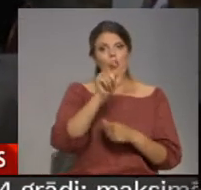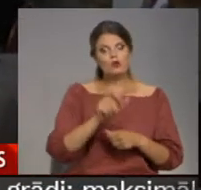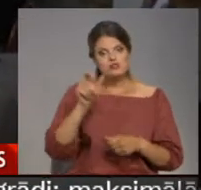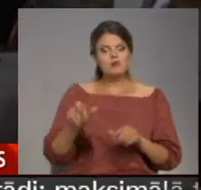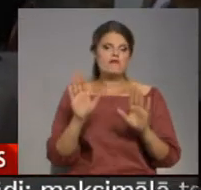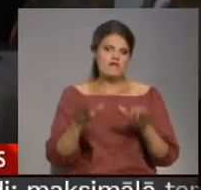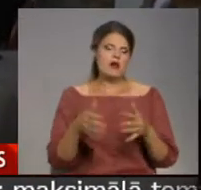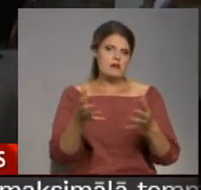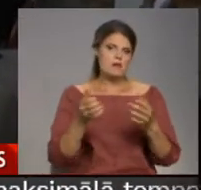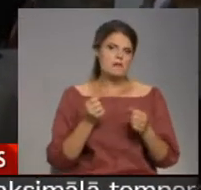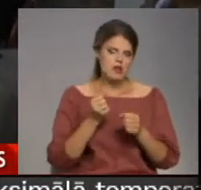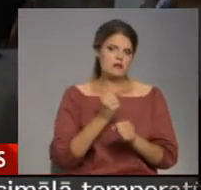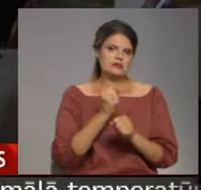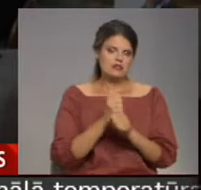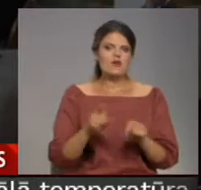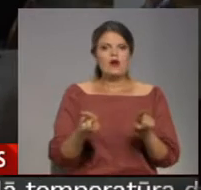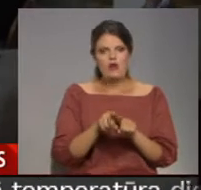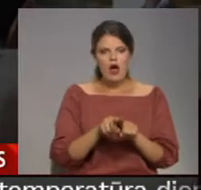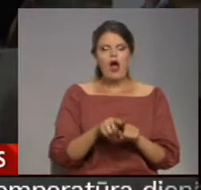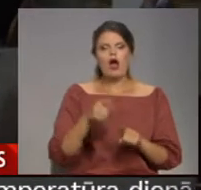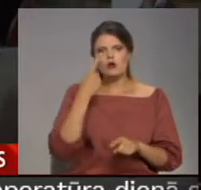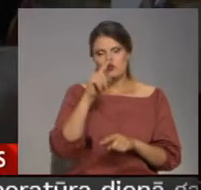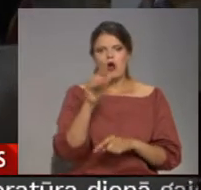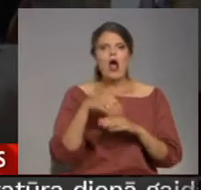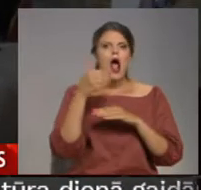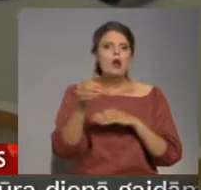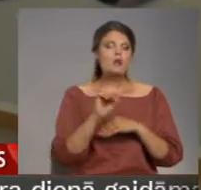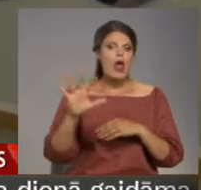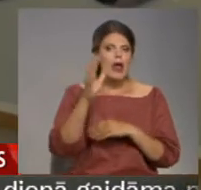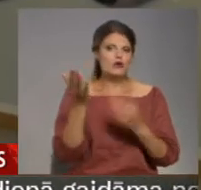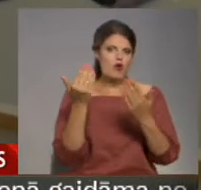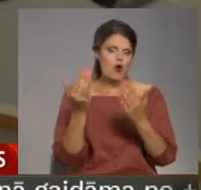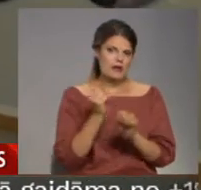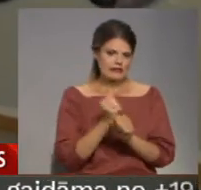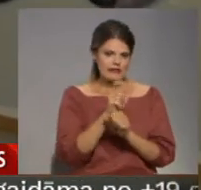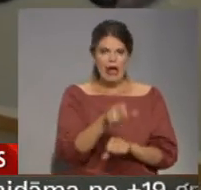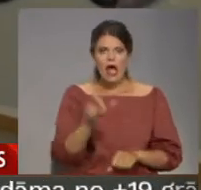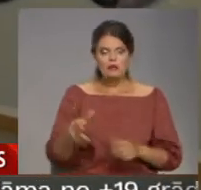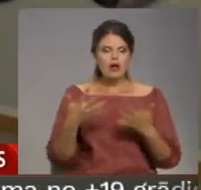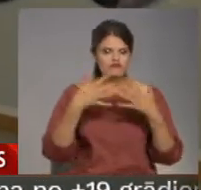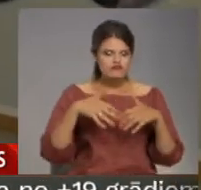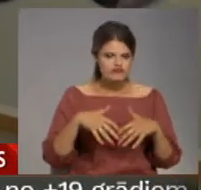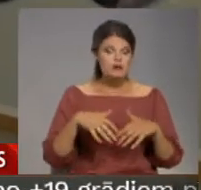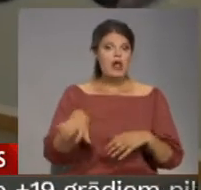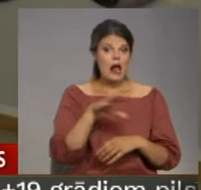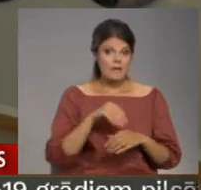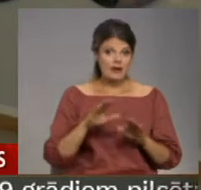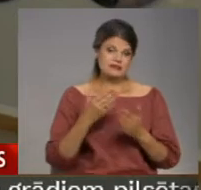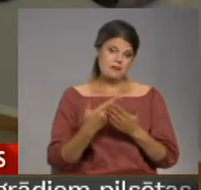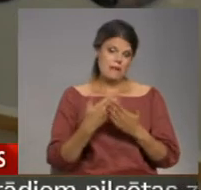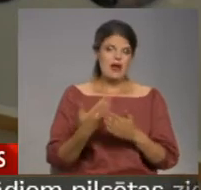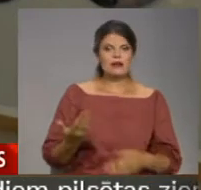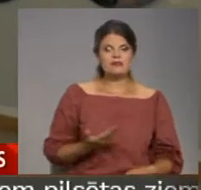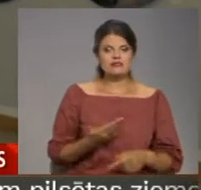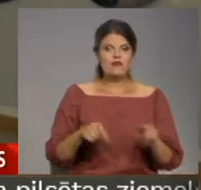līdzvērtīgiem noteikumiem varētu piesaistīt arī darbiniekus no ārpus Eiropas valstīm. Mūsu eksperti ir aprēķinājuši, ka, lai mēs pieņemsim